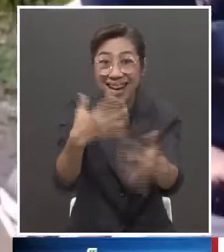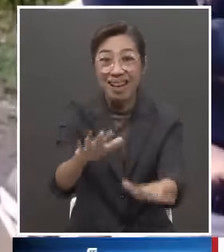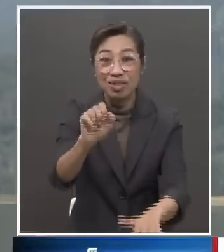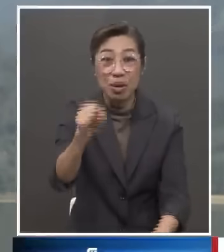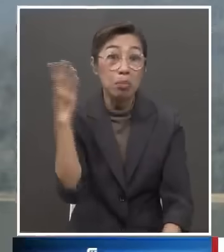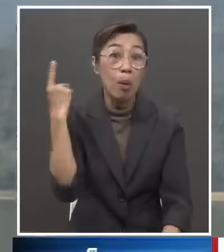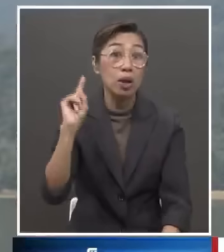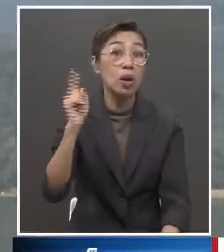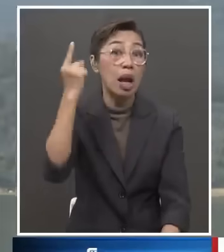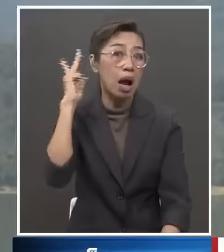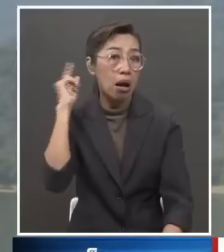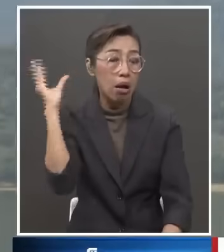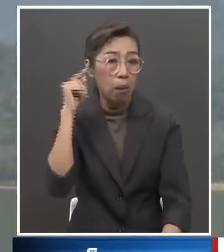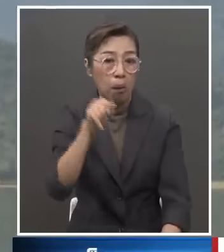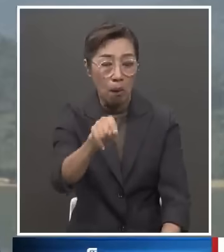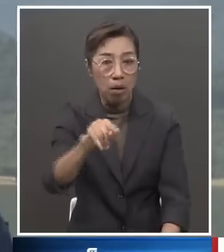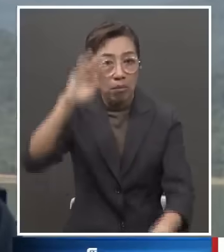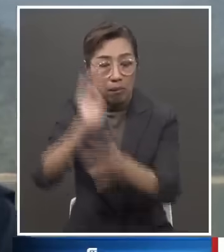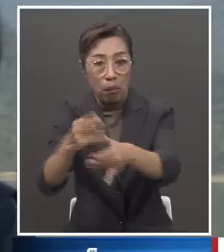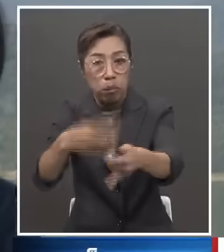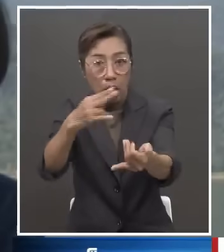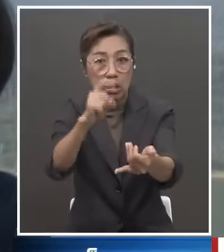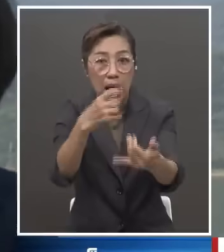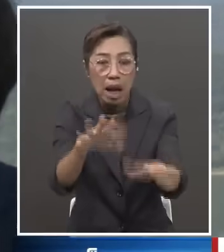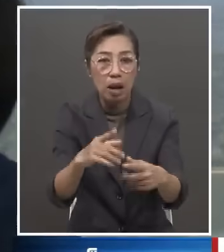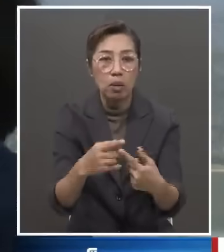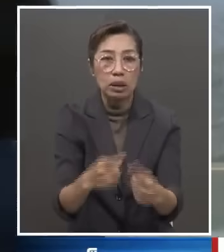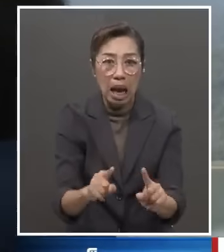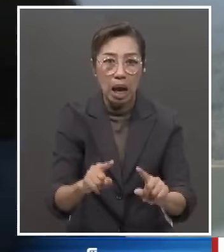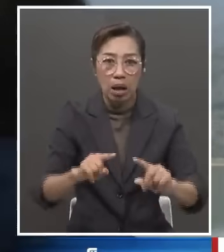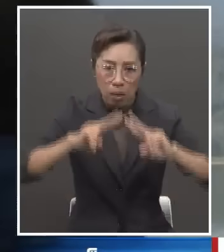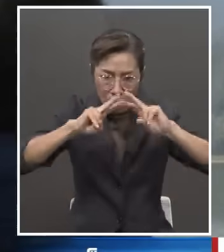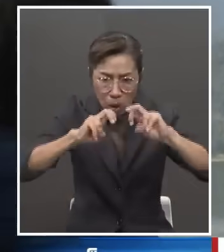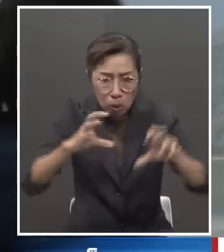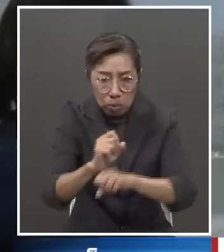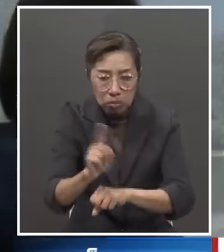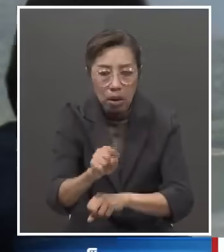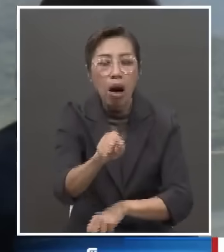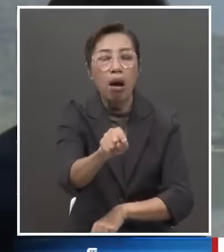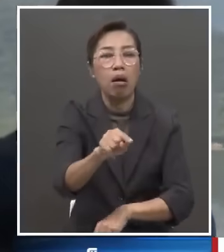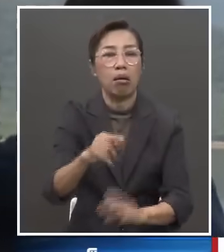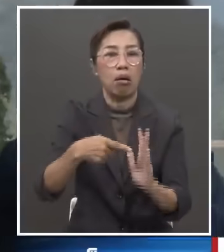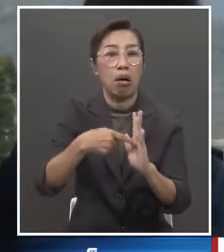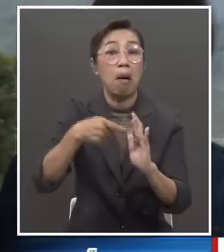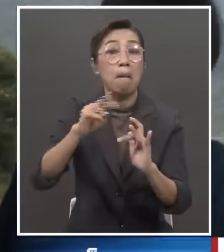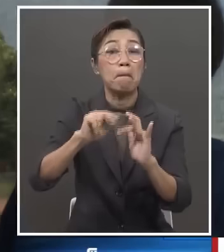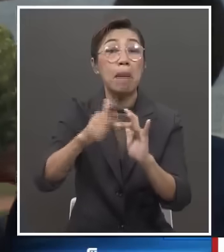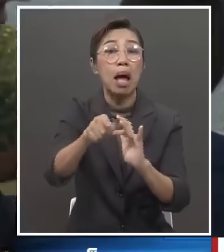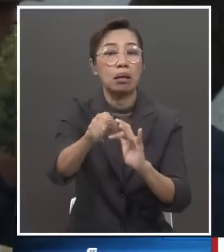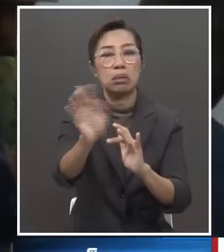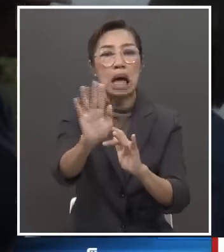ๆตอนแรกเนี่ยรายงานข่าวบอกว่าถูกวิสามัญใช่แต่ว่าเบื้องต้นเนี่ยเห็นว่าก็คือเป็นลูกน้องเสียแป้งนะครับที่ถูกตำรวจ